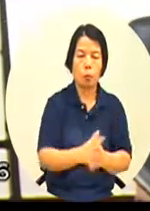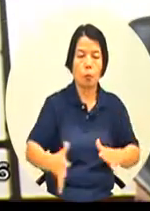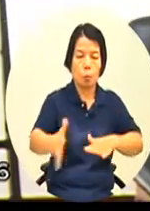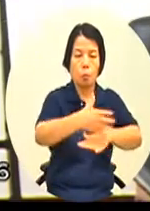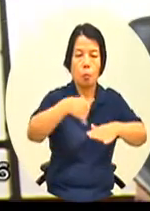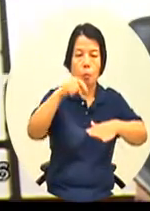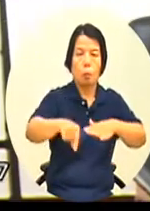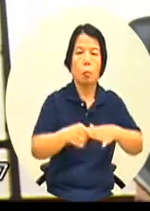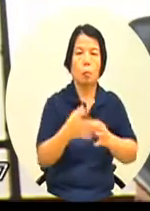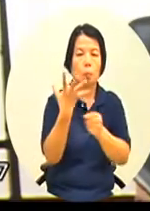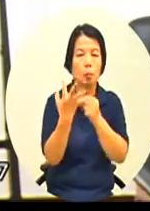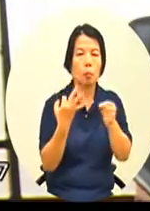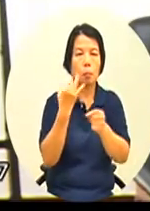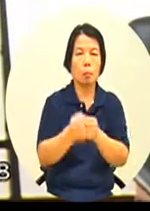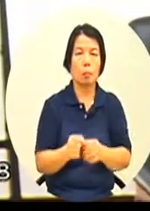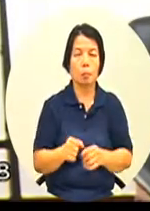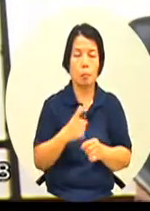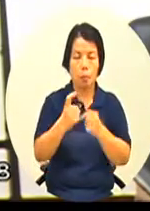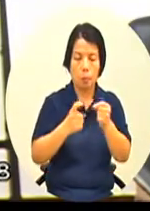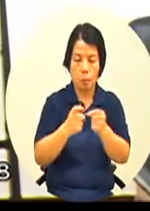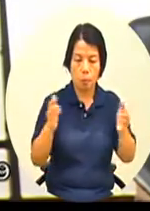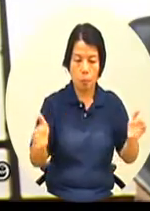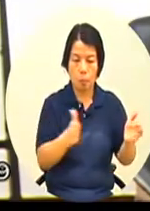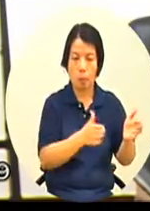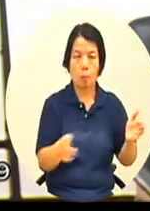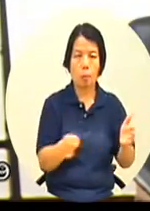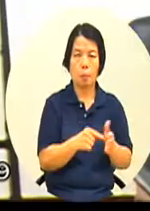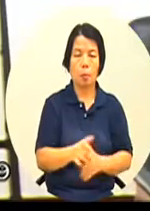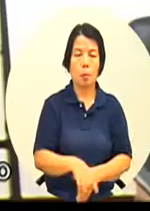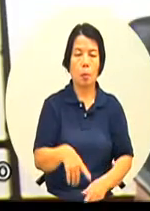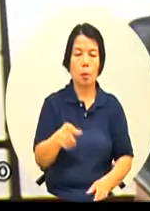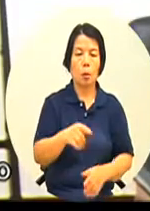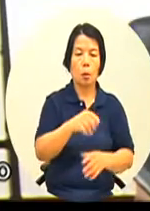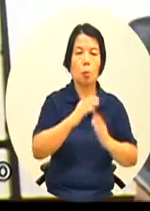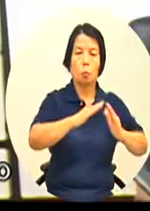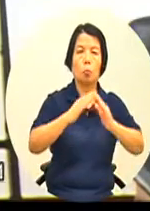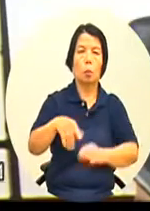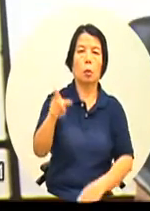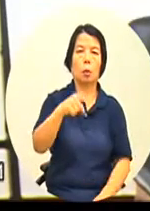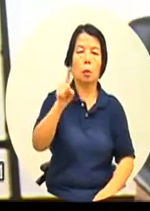全球这几年，应该我想这十年内，现在有大概有1500个城市啦，遍布